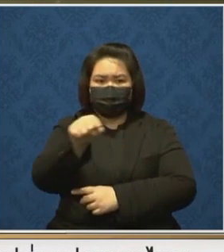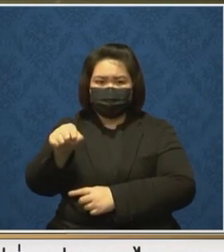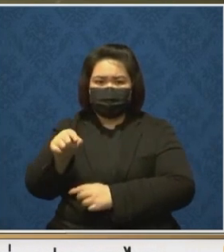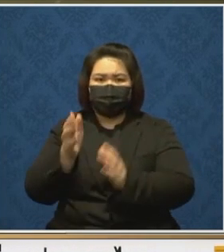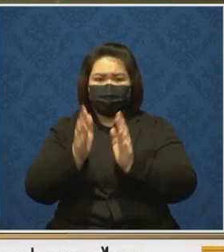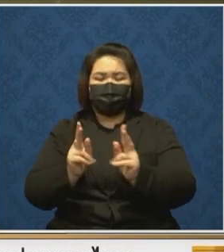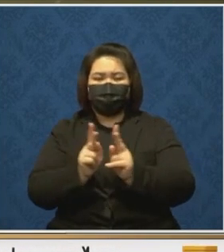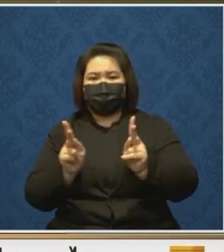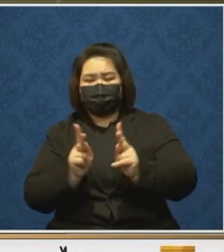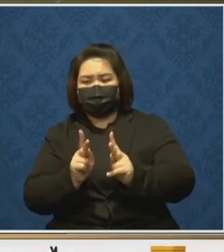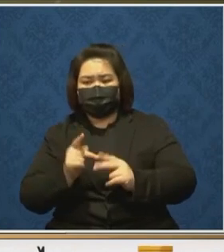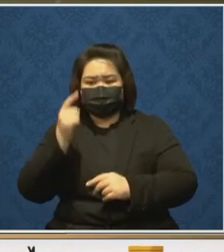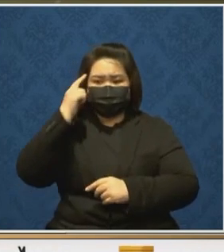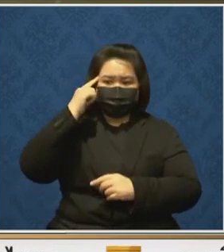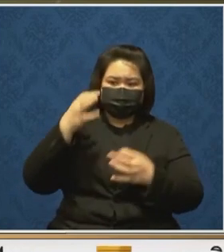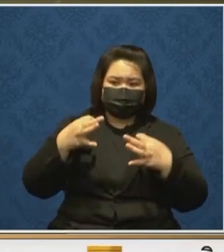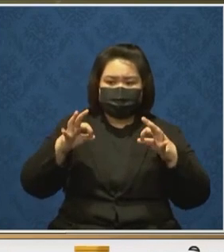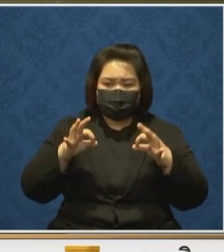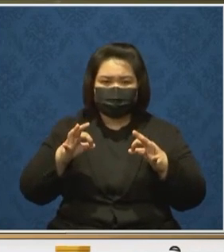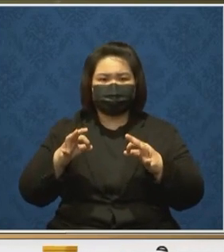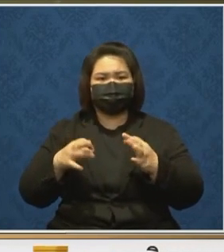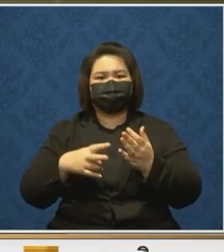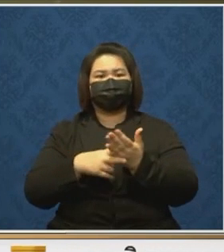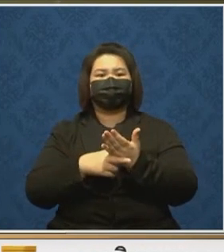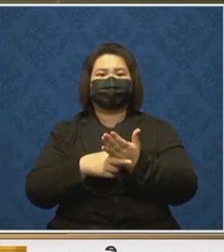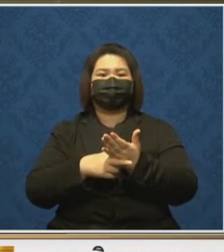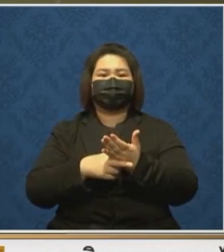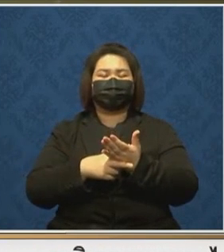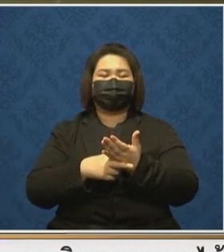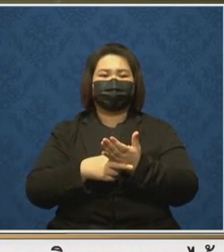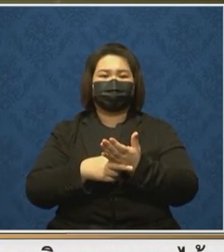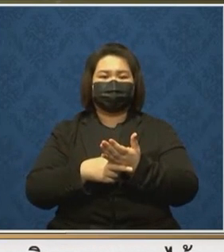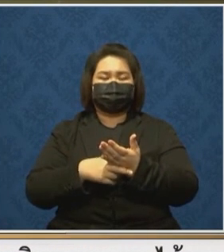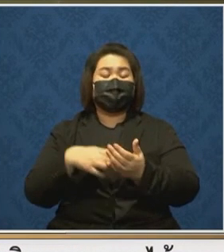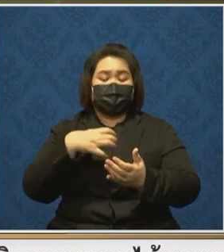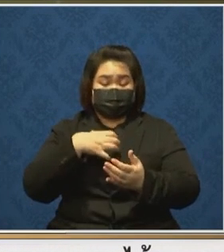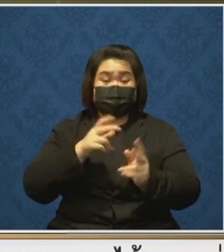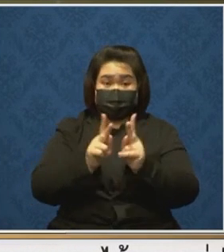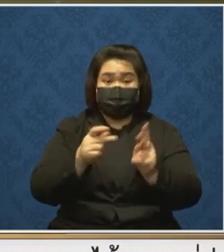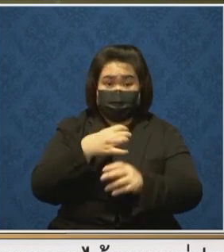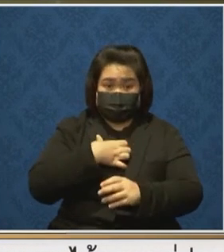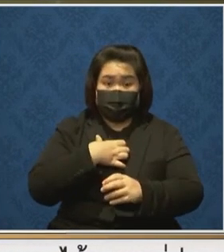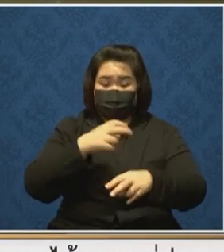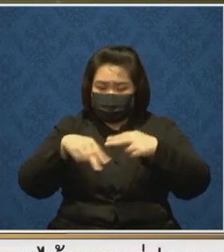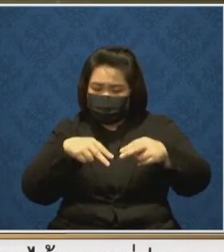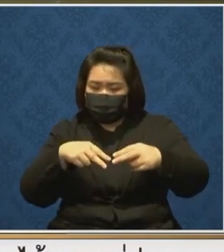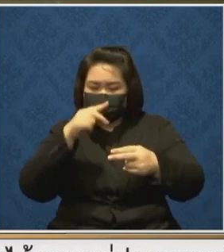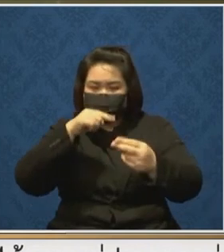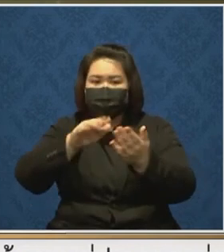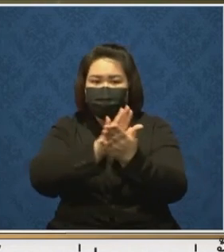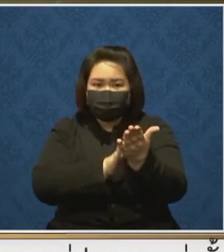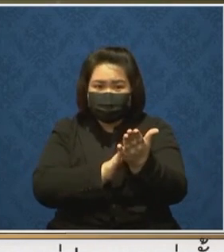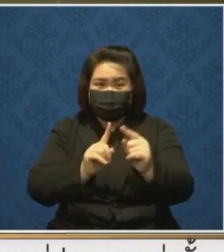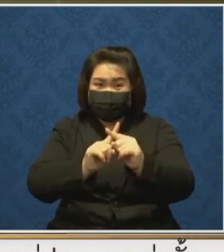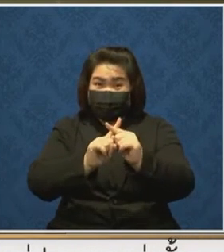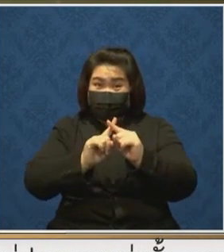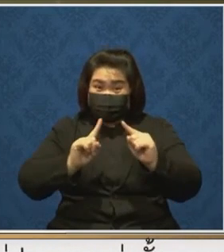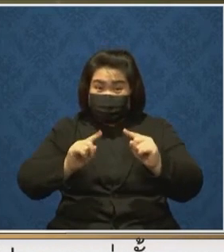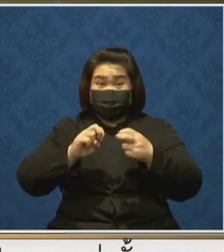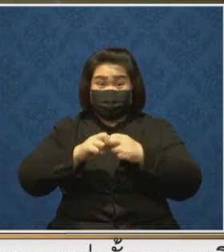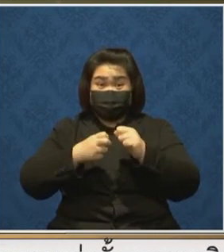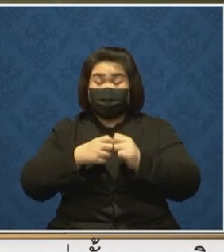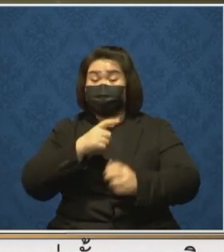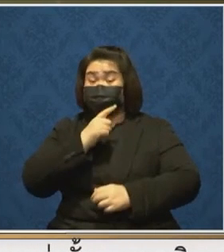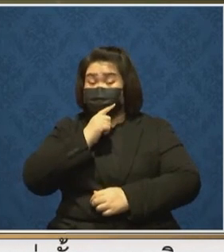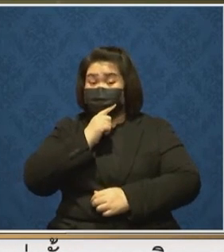การขาดอสระในการดำเนนการเพื่อรักษาผปยน์ของประเทศดิฉัยืนยนว่าหากเรื่องขึ้นสู่